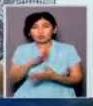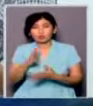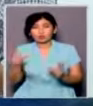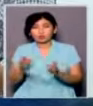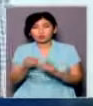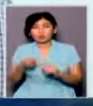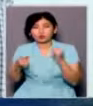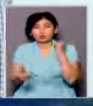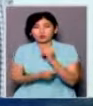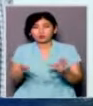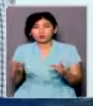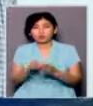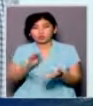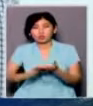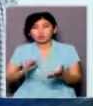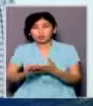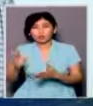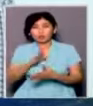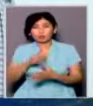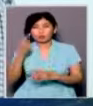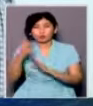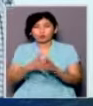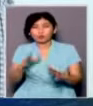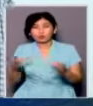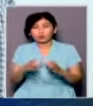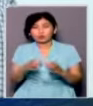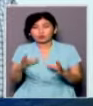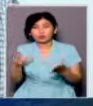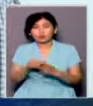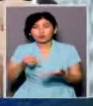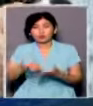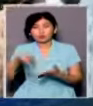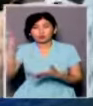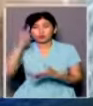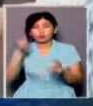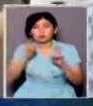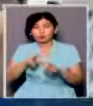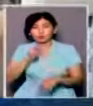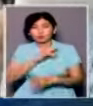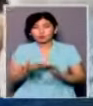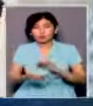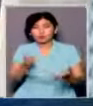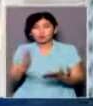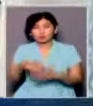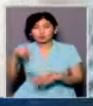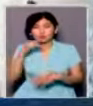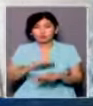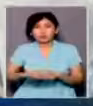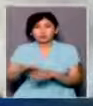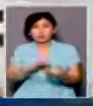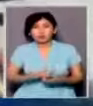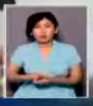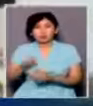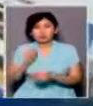нұсқаулар материалдарды шығармашылық тұрғыда ұғыну, ұжымдық ортаны ғылыми зерттеу жұмыстарына тарту және Қазақстан халық